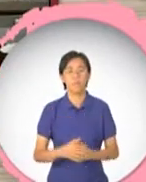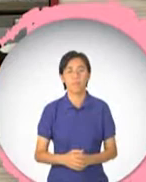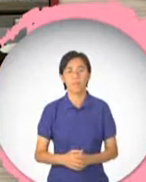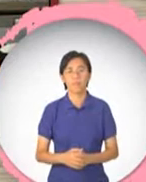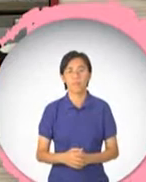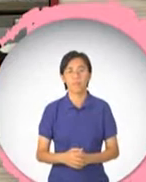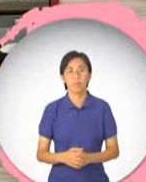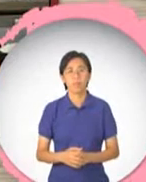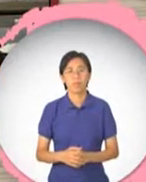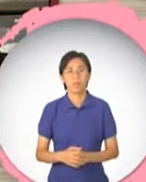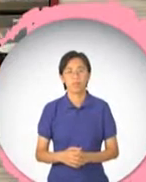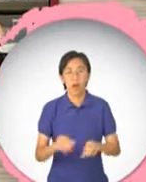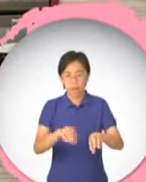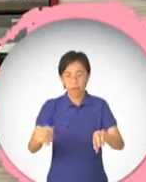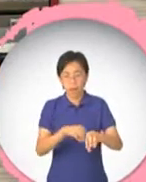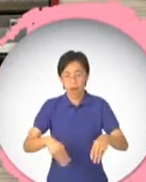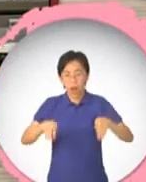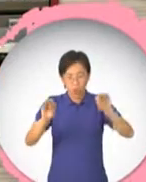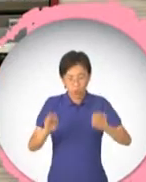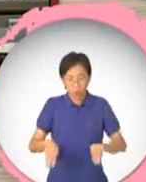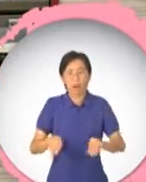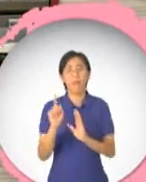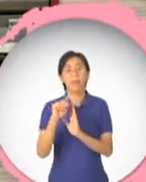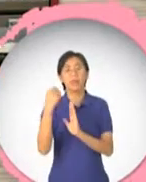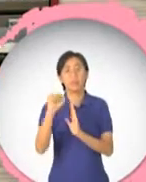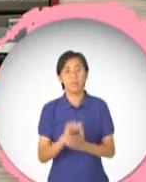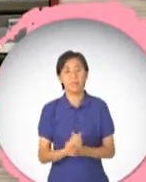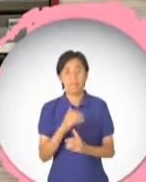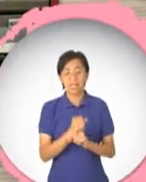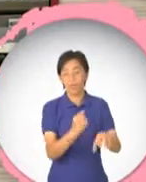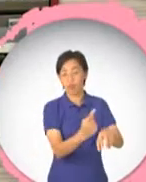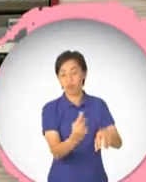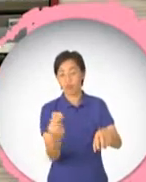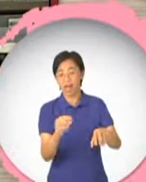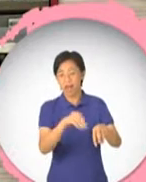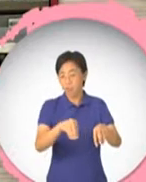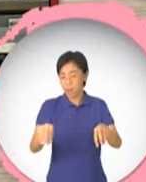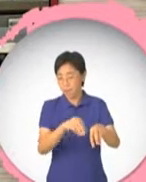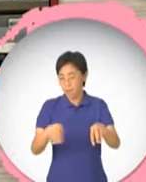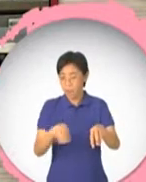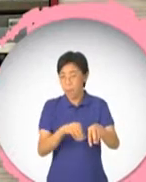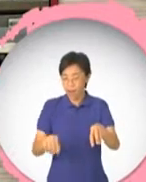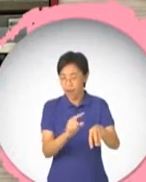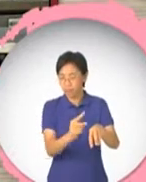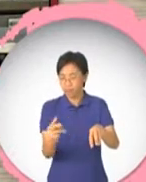ว้ อันนี้ก็จะพักไว้10นาทีแต่ว่ากว่าลูกแรกจะถึงกว่าลูกสุดท้าย จะถึง10นาทีลูกแรกก็เป็นการ